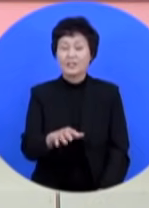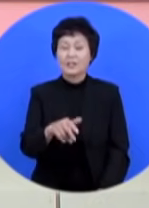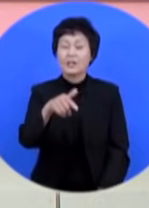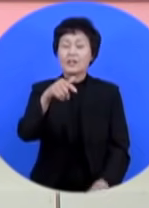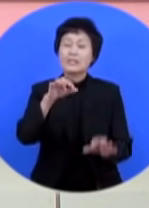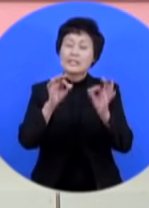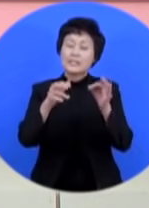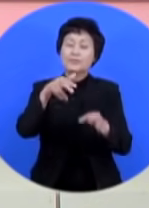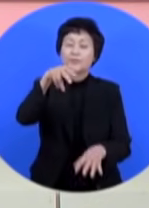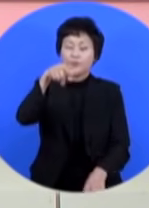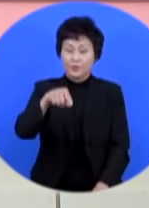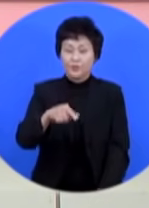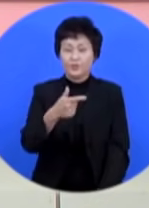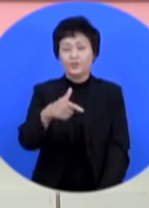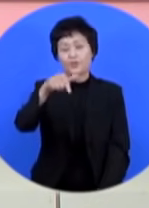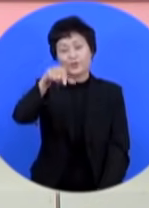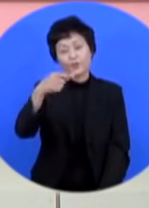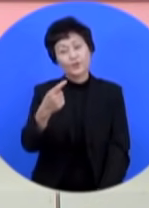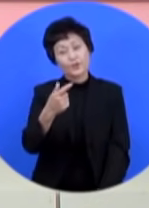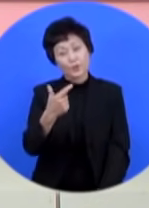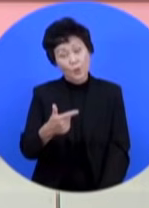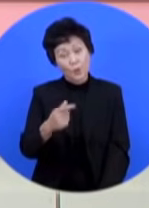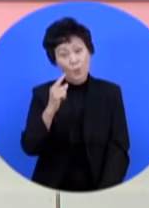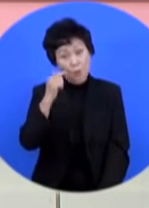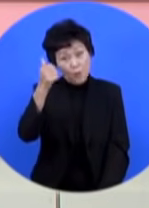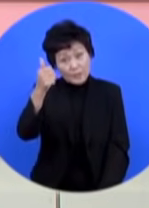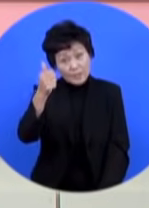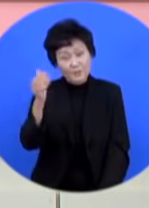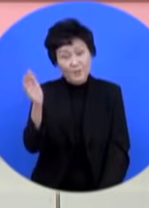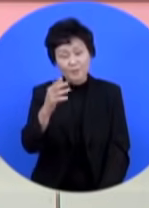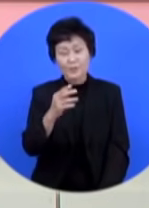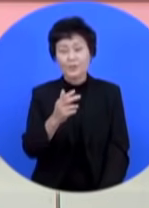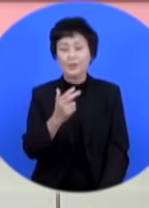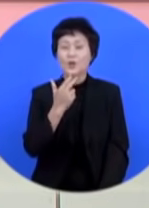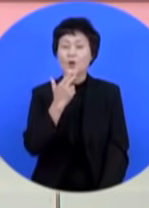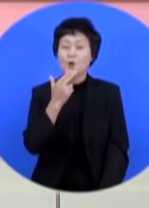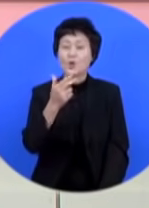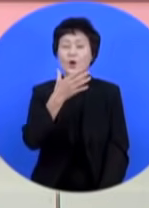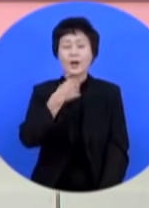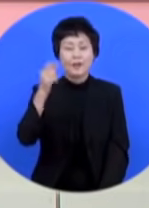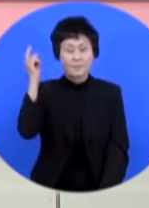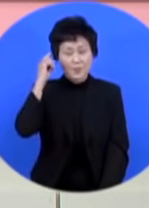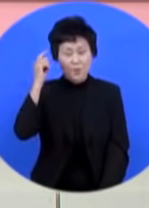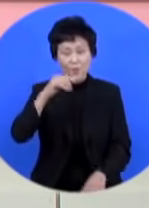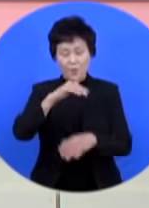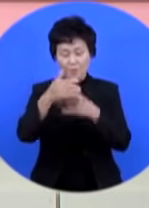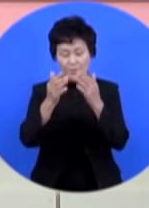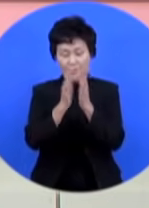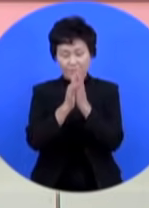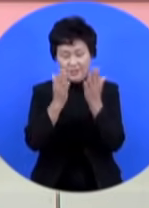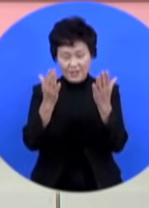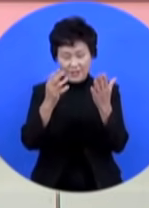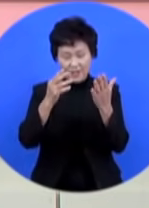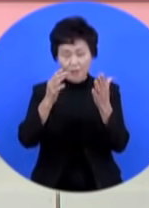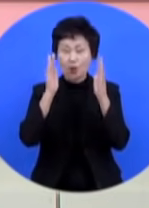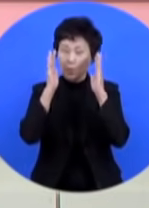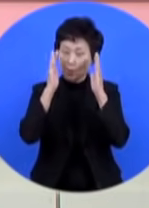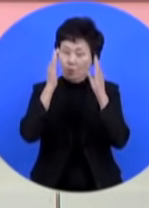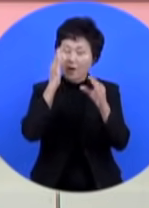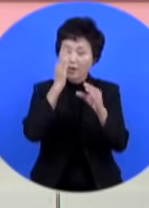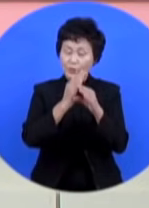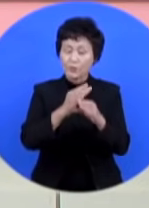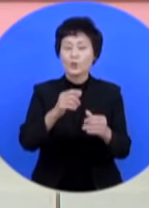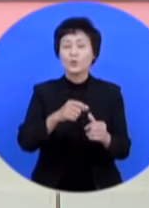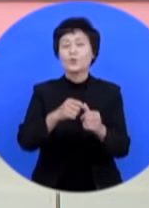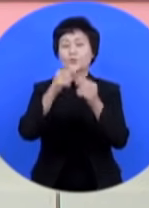김중곤 목사님께로부터 네. 요한복음 성경 공부를 했습니다. 그때 구원의 확신을 갖게 되고 네.